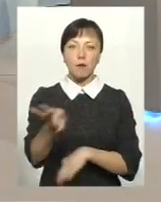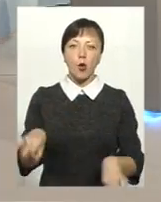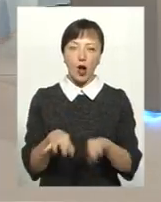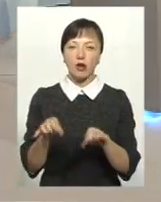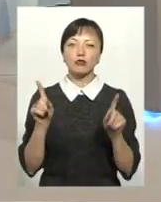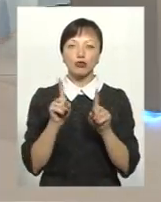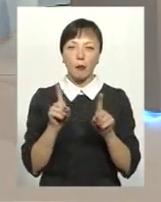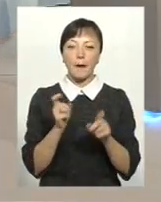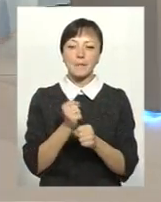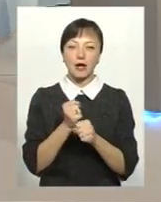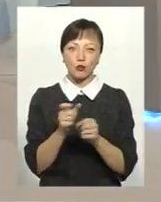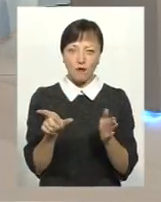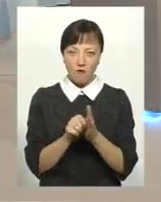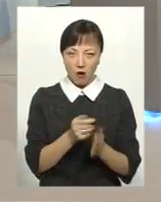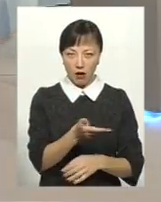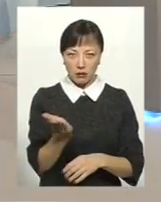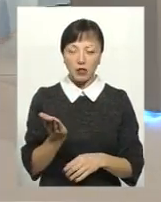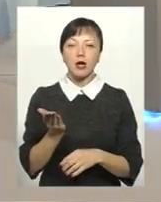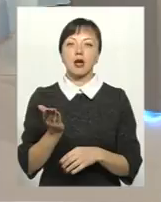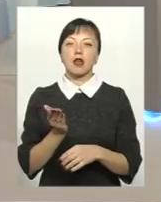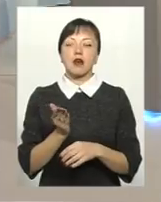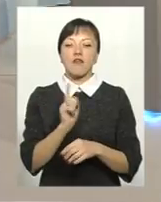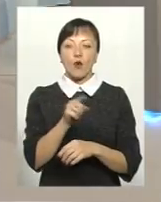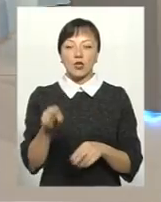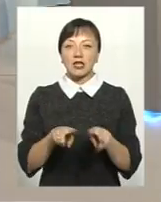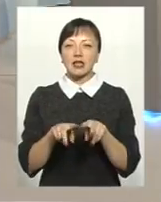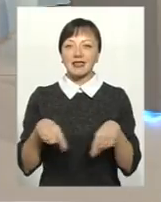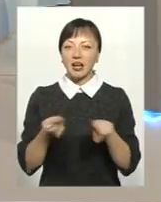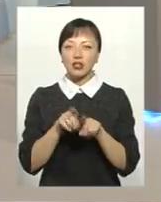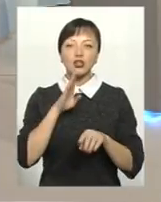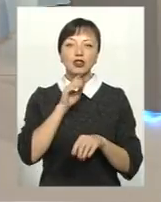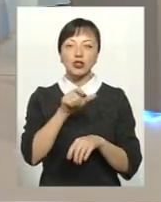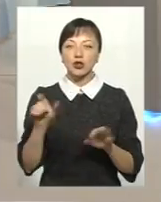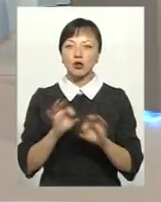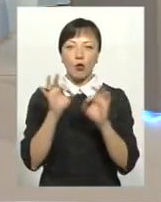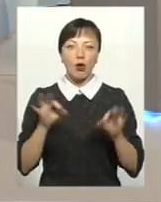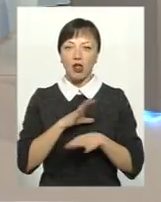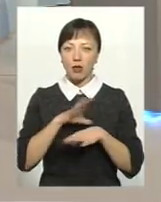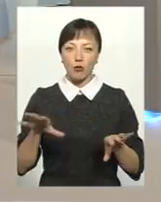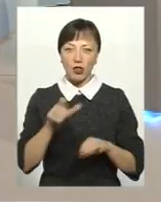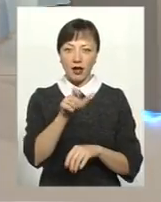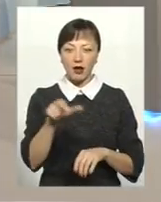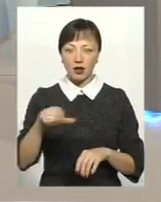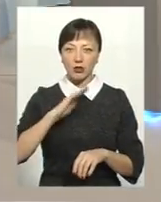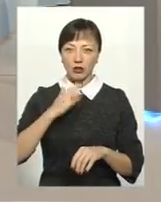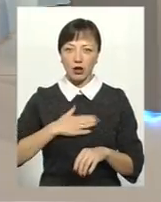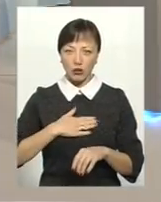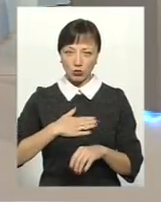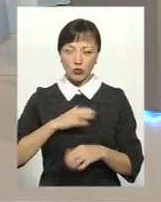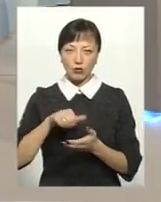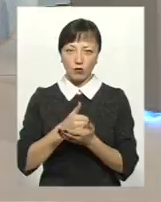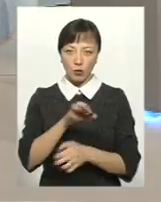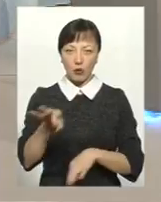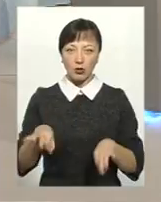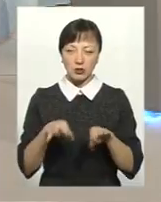з ними працювати. Вони такі жінки, вони ніколи не були клієнтками нашого основного проєкту